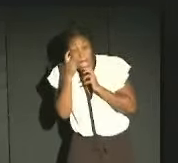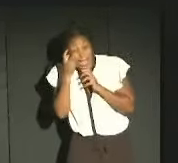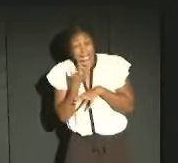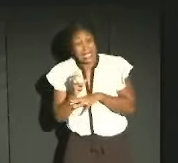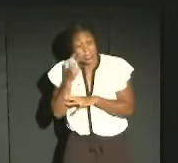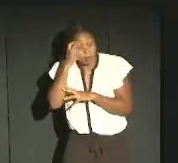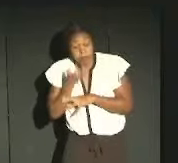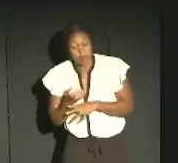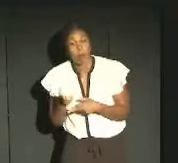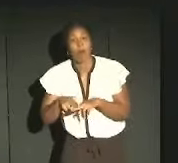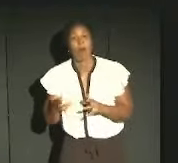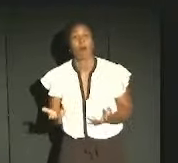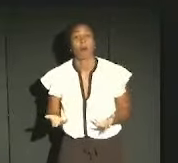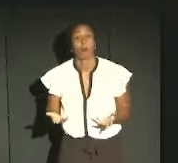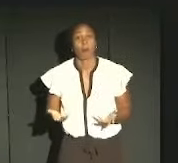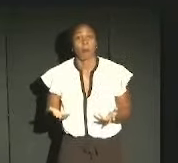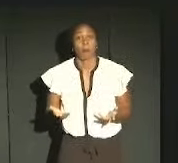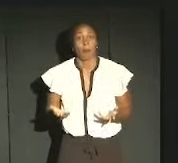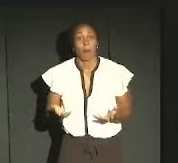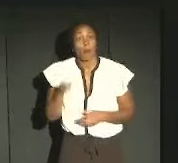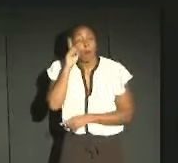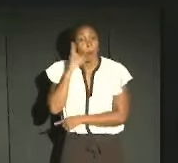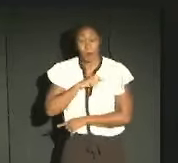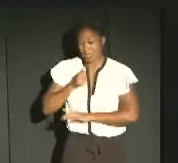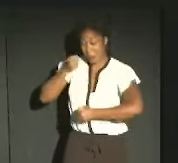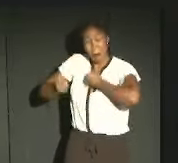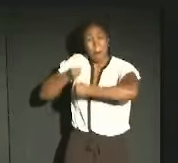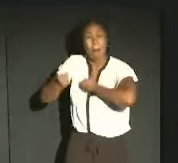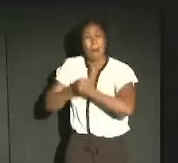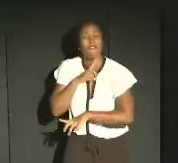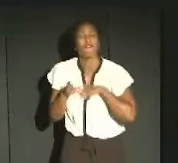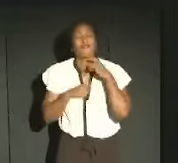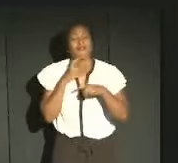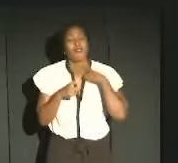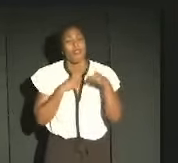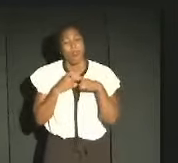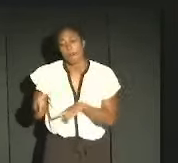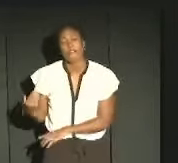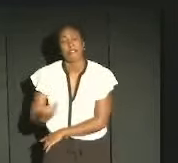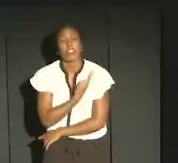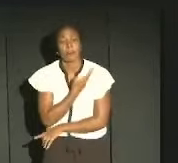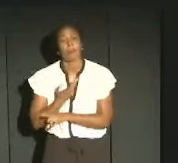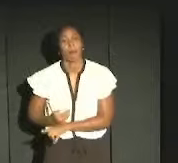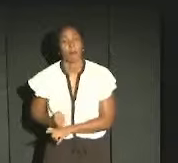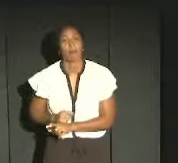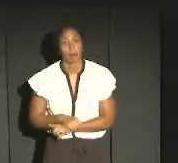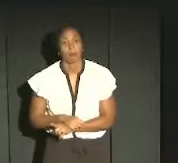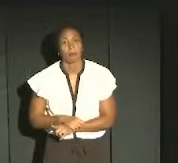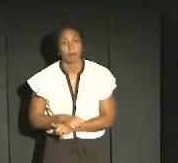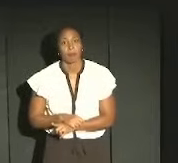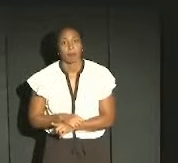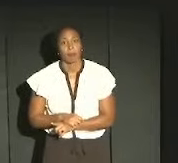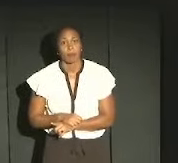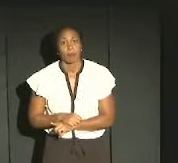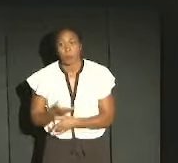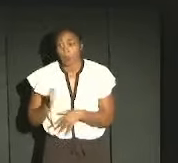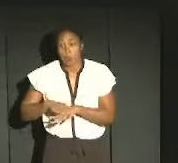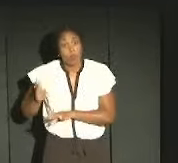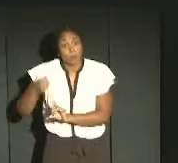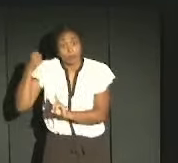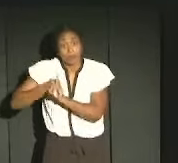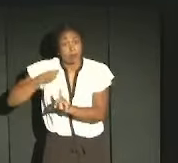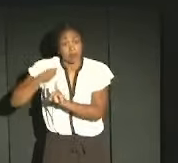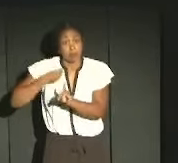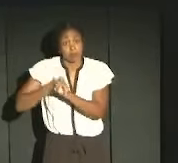œil avec cette répression extrêmement grave dont il a subi dans sa chair le fait de devoir se battre